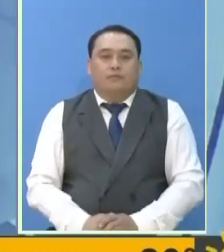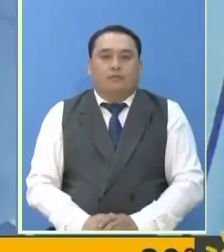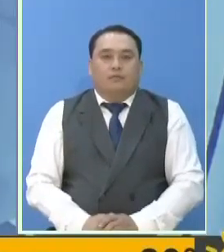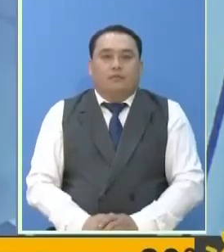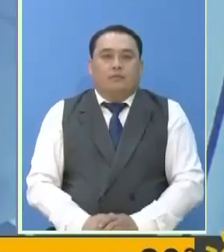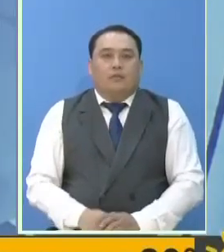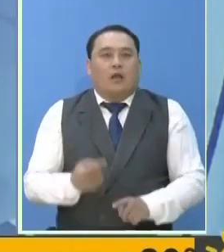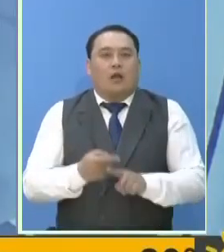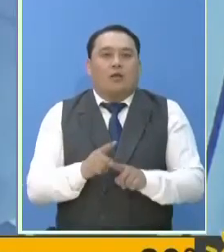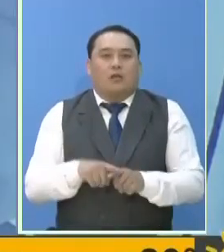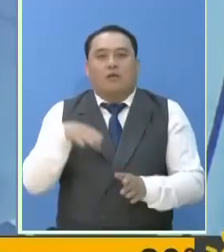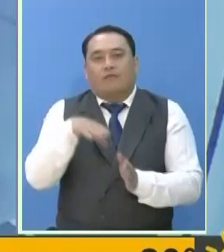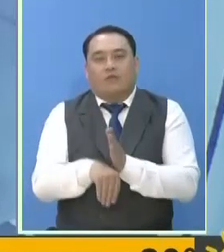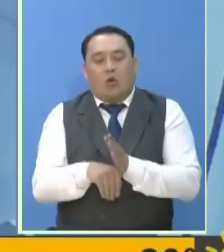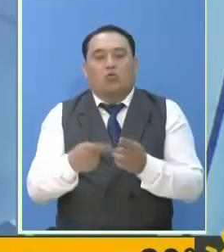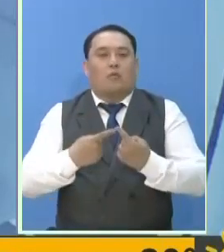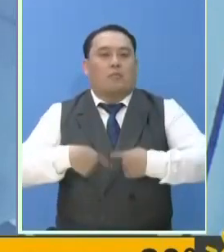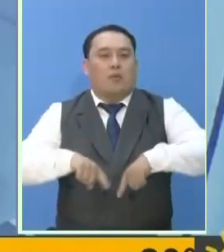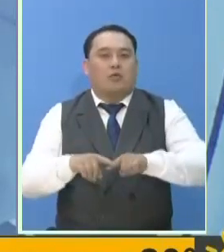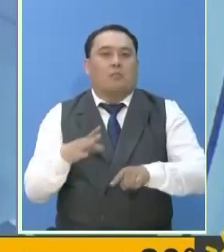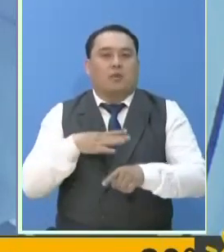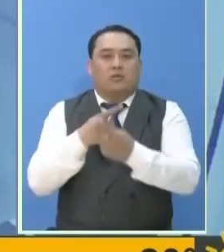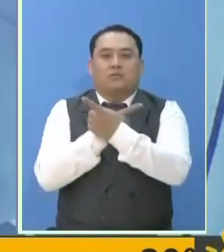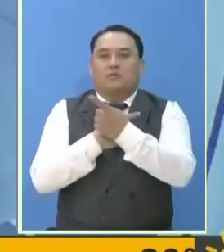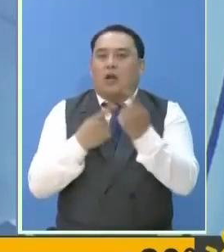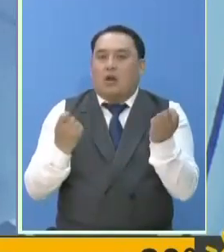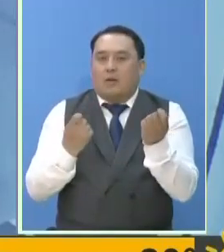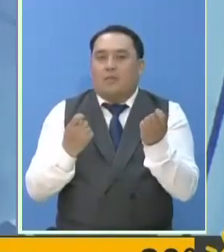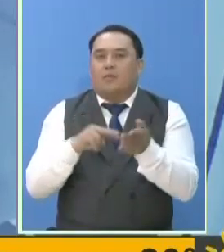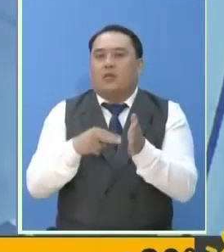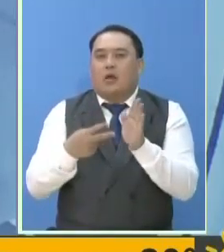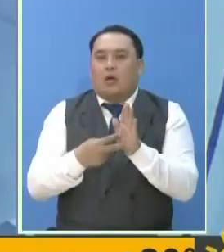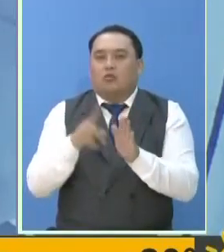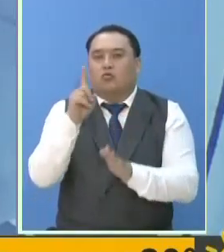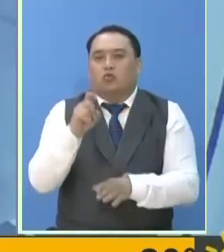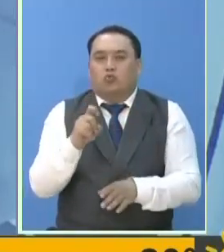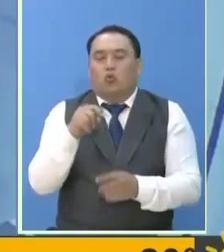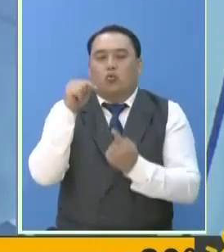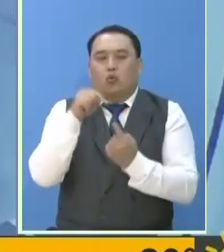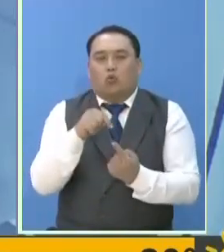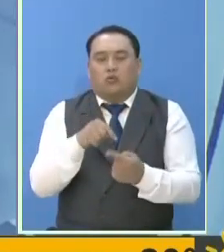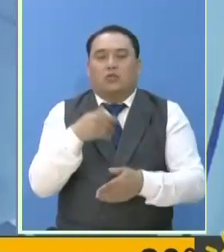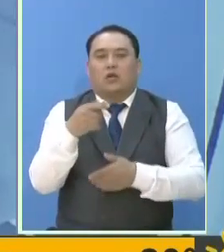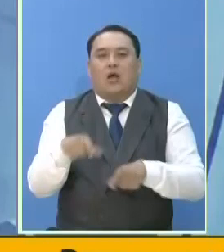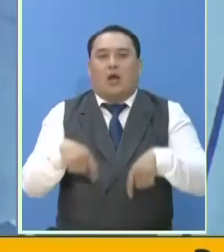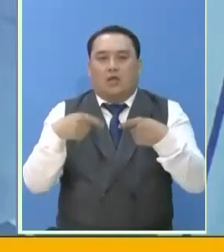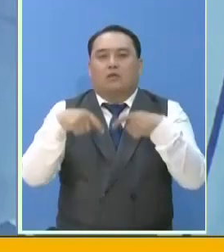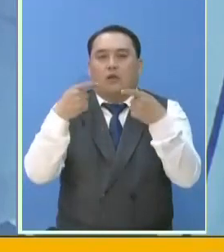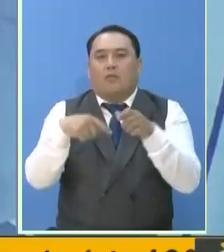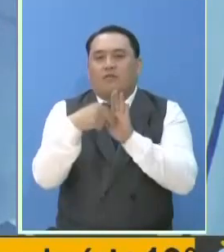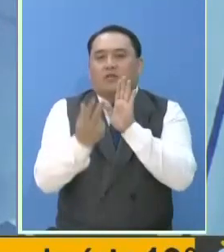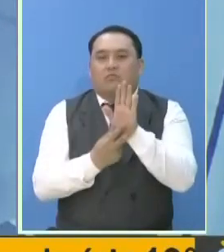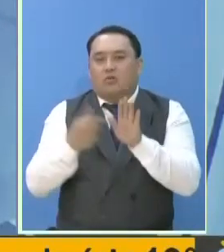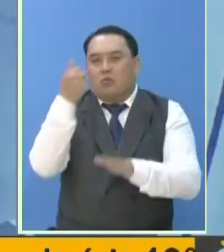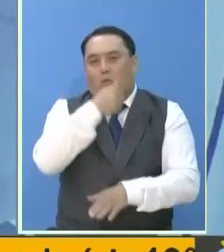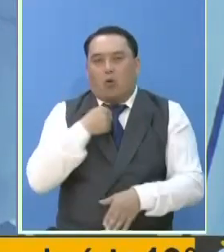это вот внедрение факторно-бальной шкалы, она была озвучена еще в плане нации 100 конкретных шагов. Это в 2018